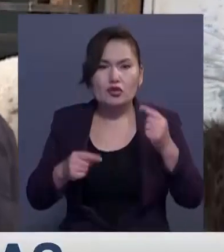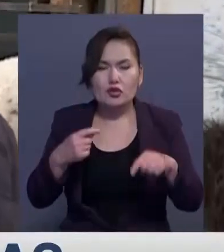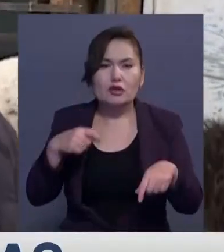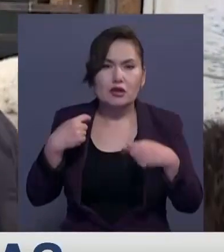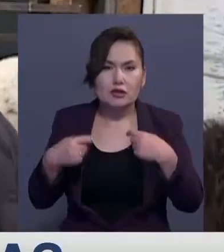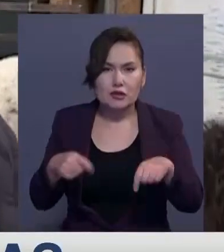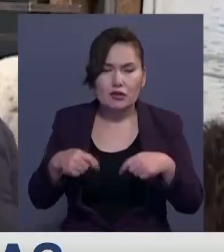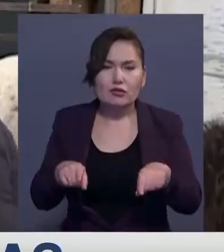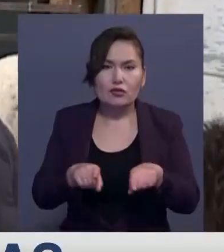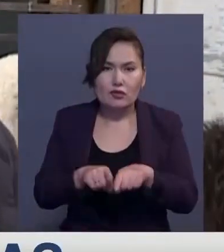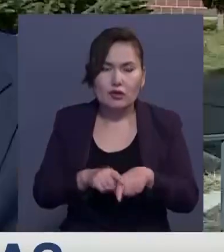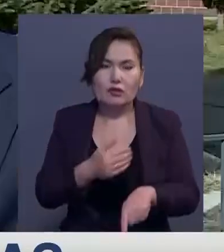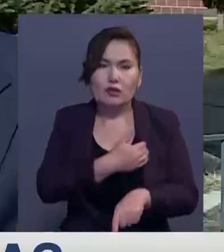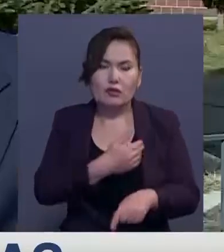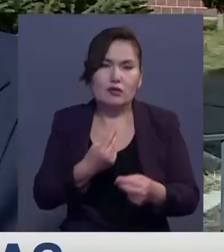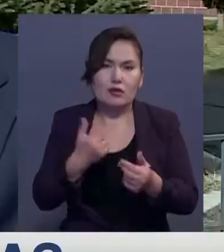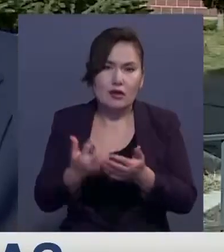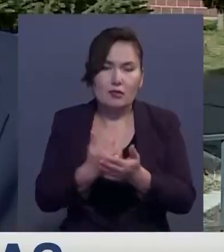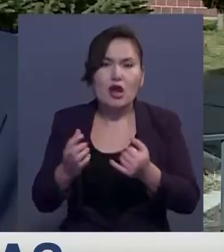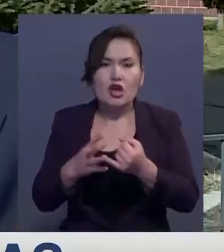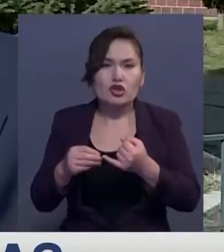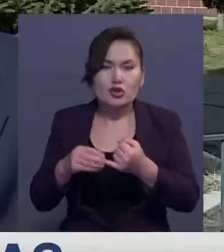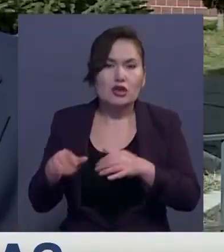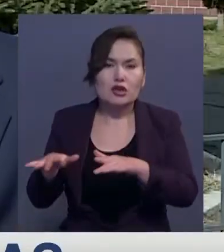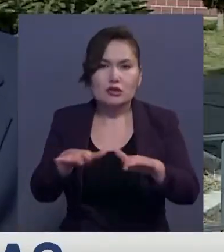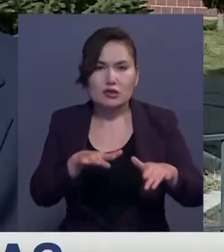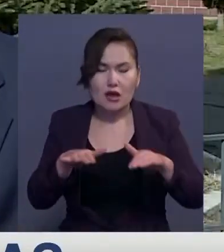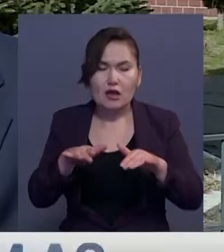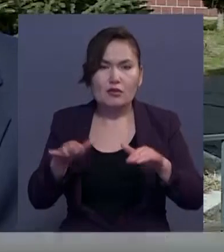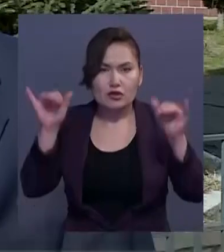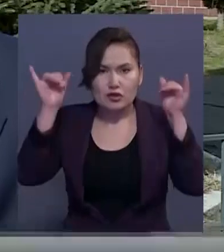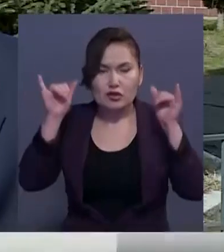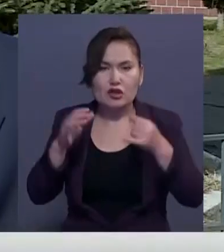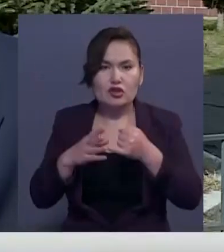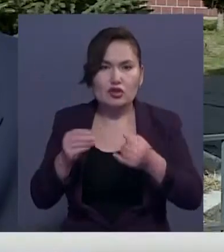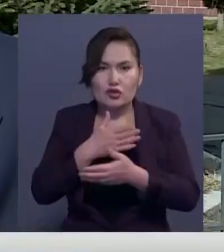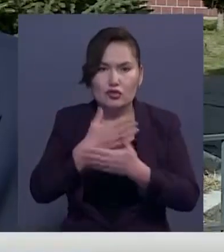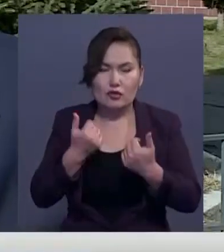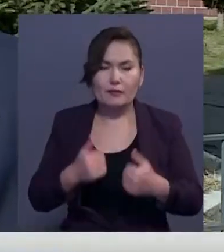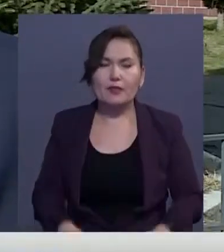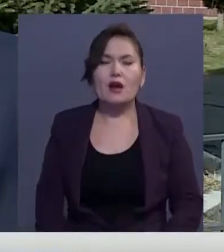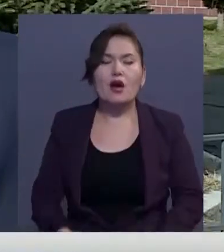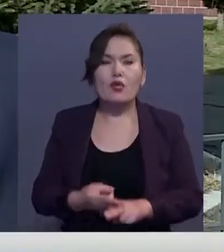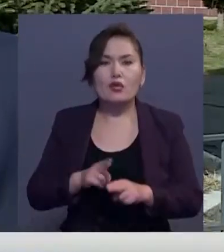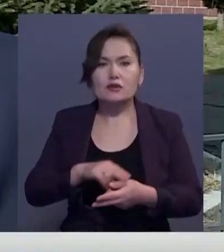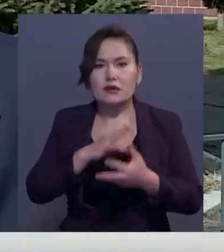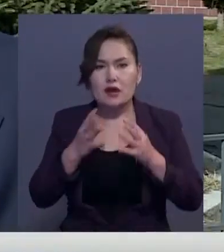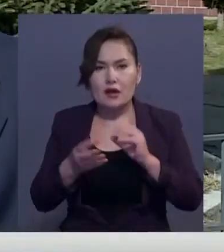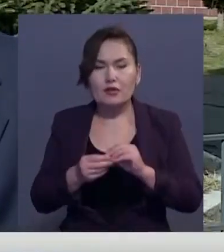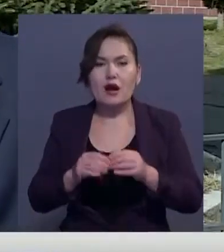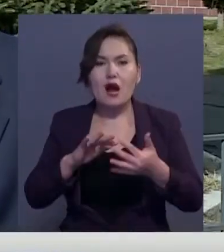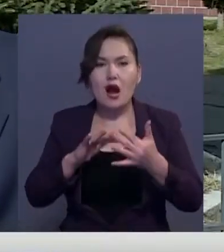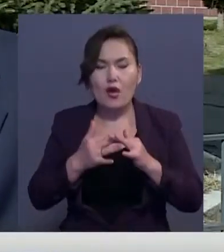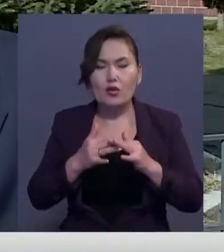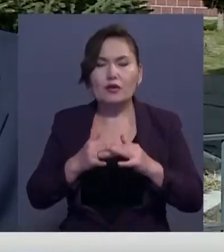сиырлар бар, жер жоқ, жайылым жоқ. Жалпы бүгінгі күнде Шырын ауылында 715 гектар жайылым жері тіркелген. Сол ауылдың малдары